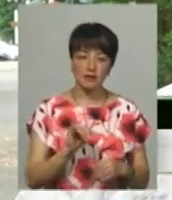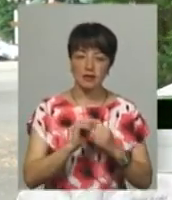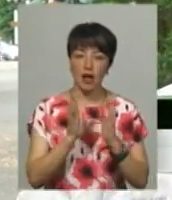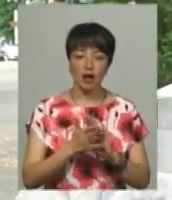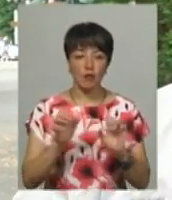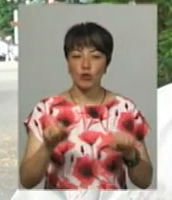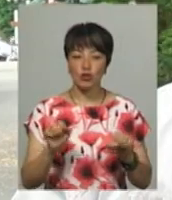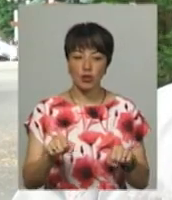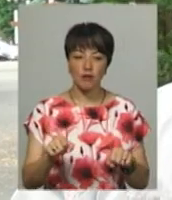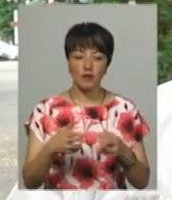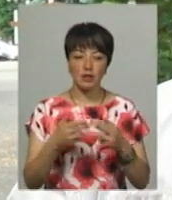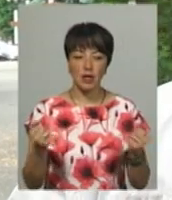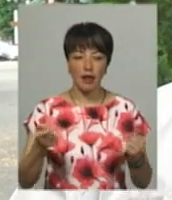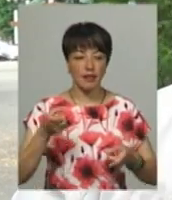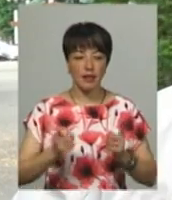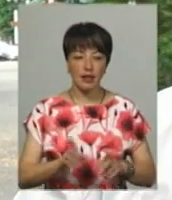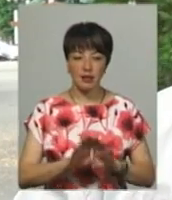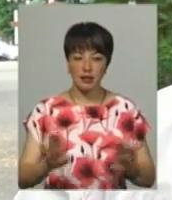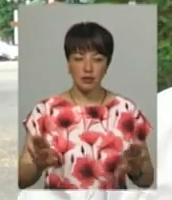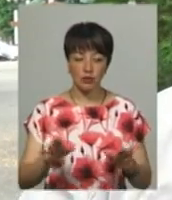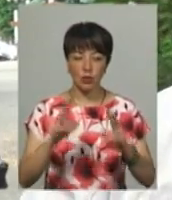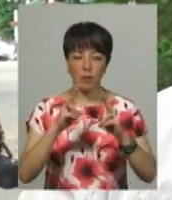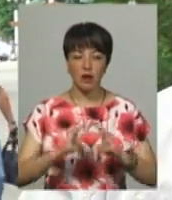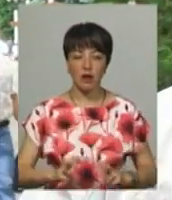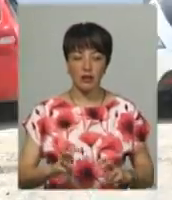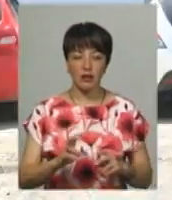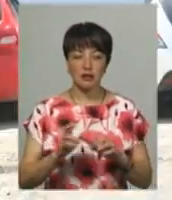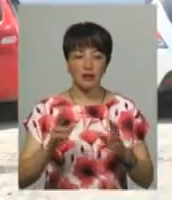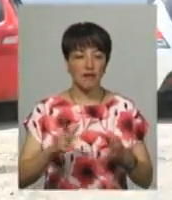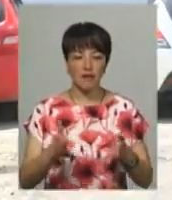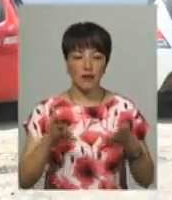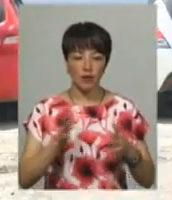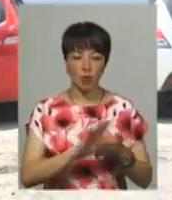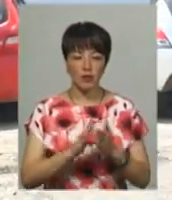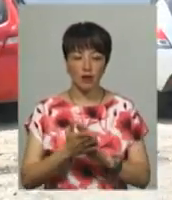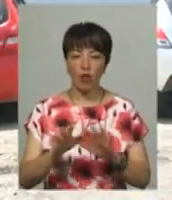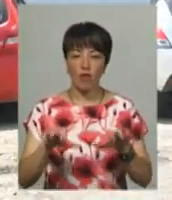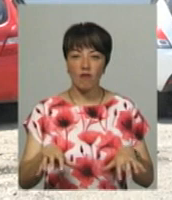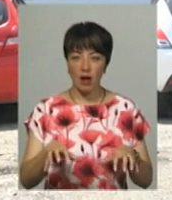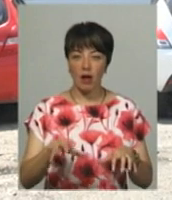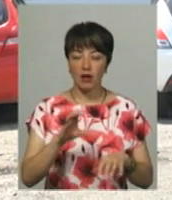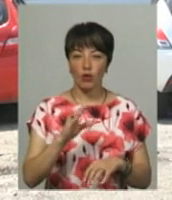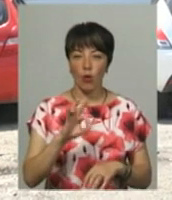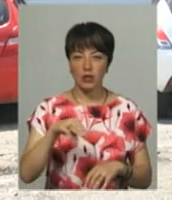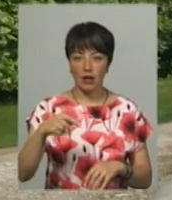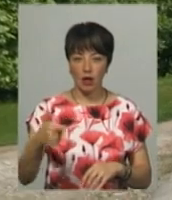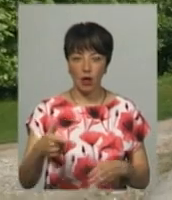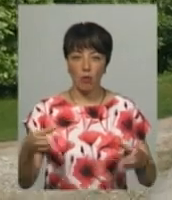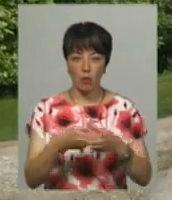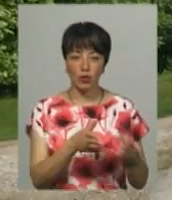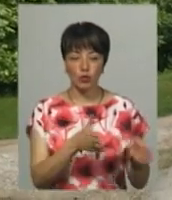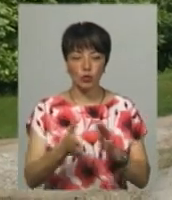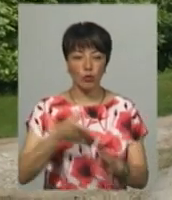взагалі, можливо, про визнання угоди недійсним до перегляду за нововиявленими обставинами. За словами голови Жванецької ОТГ Тетяни Криворучко, громада